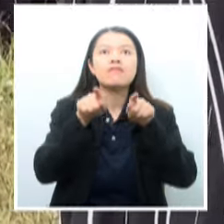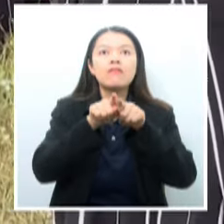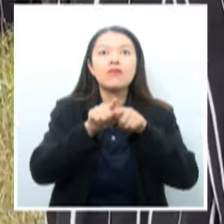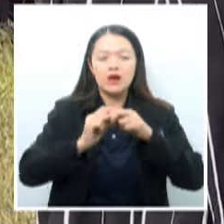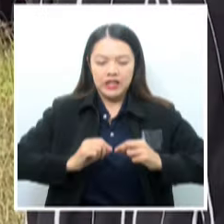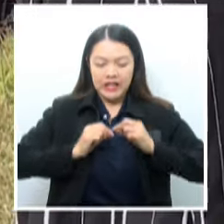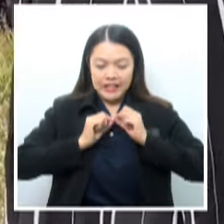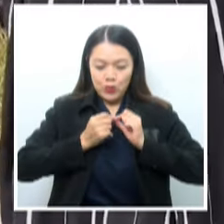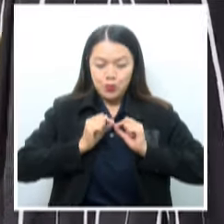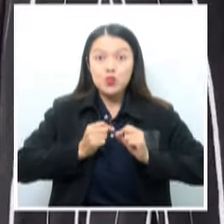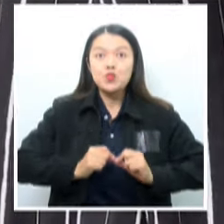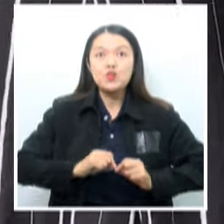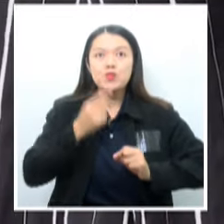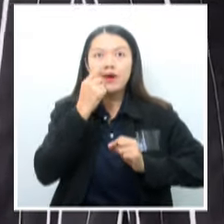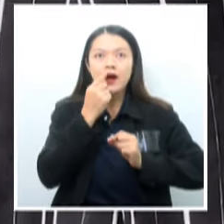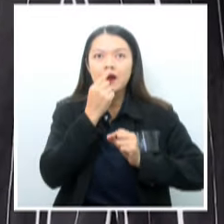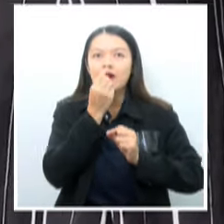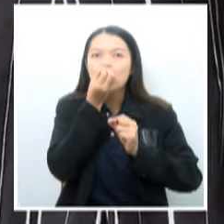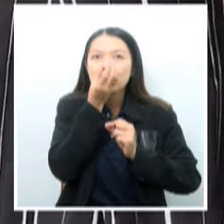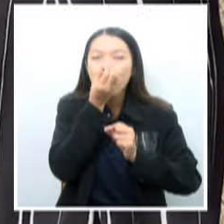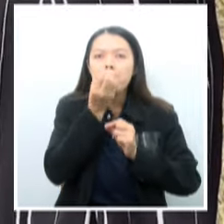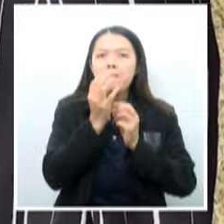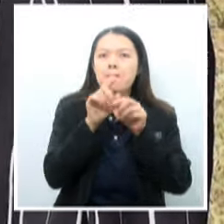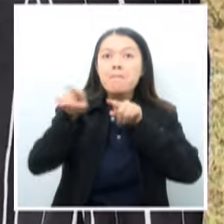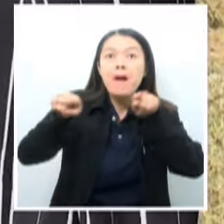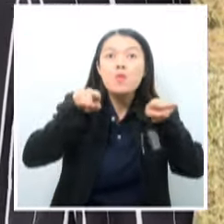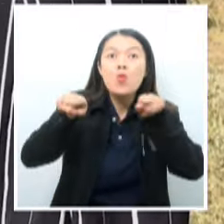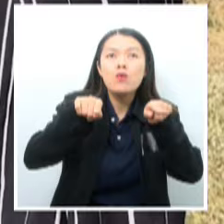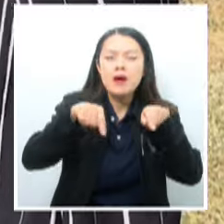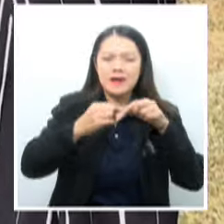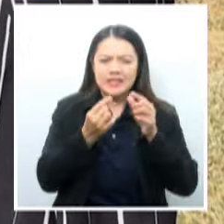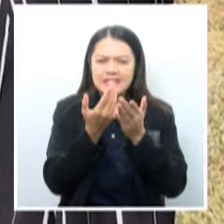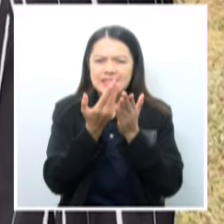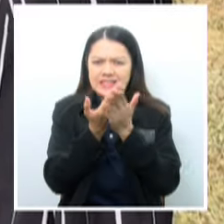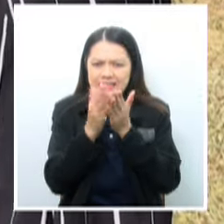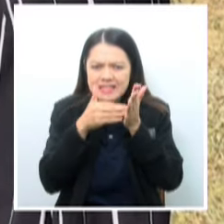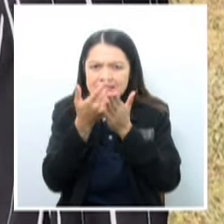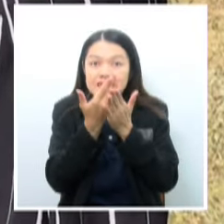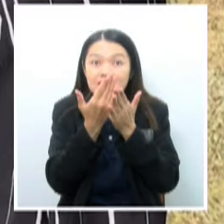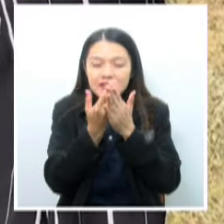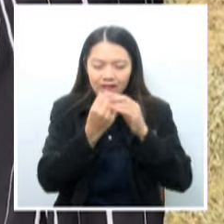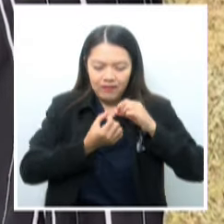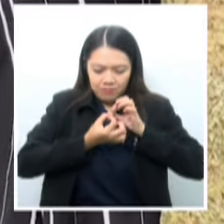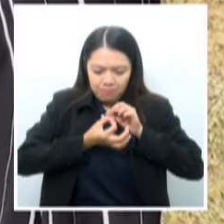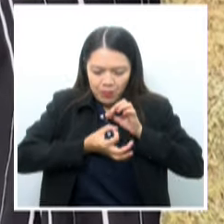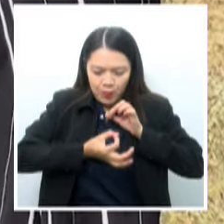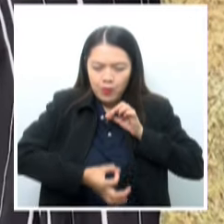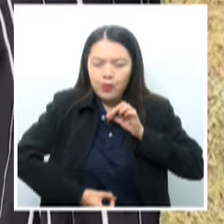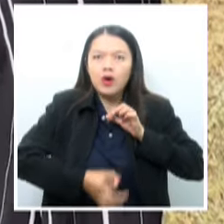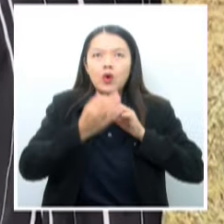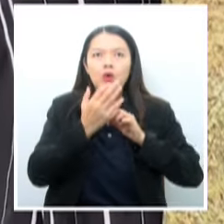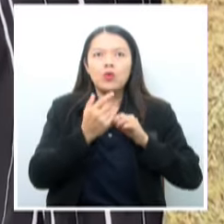กระดุมของชาวไทยทรงดำนะครับจะเป็นลายดอกผักบุ้งนะครับเป็นเม็ดเงินนะครับจะนิยมติดเป็นถ้าจะเป็นมงคลเนี่ยจ